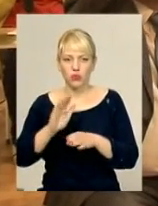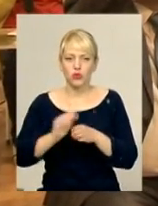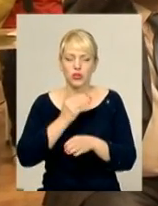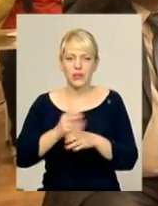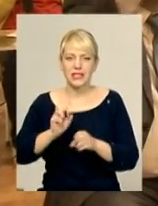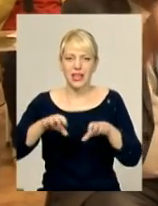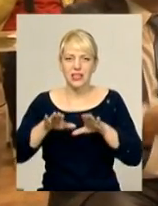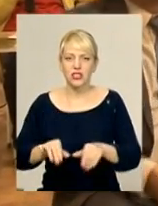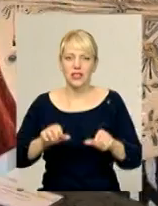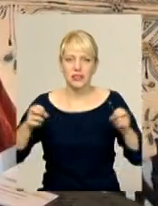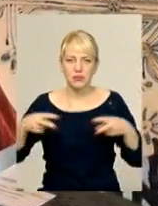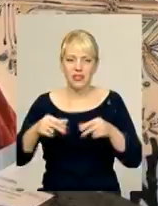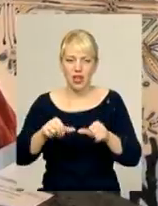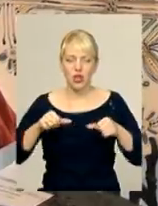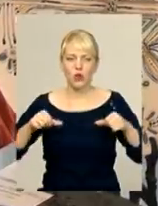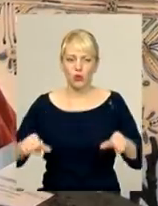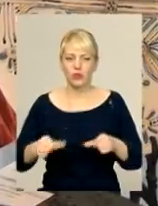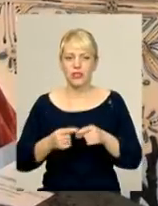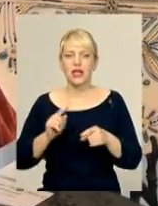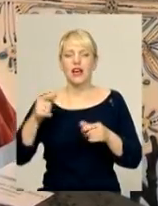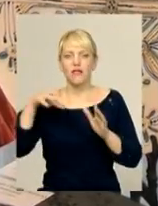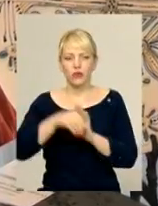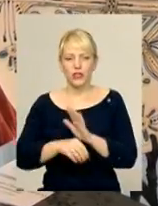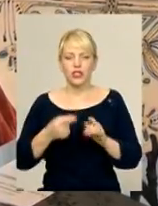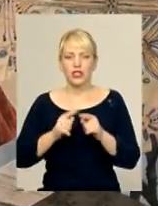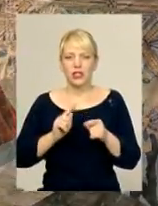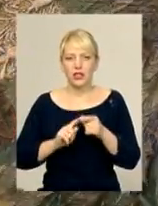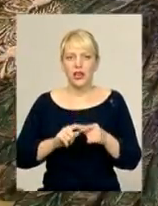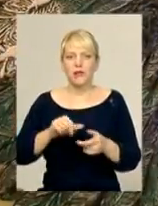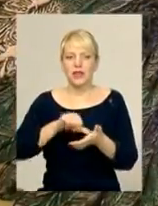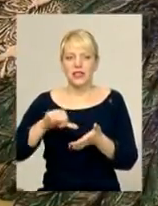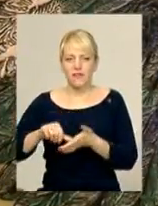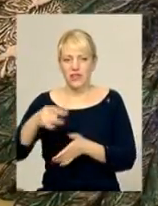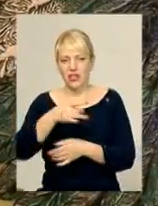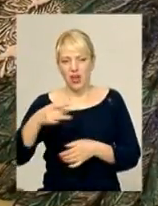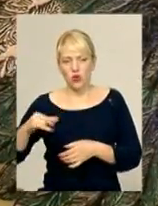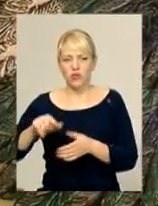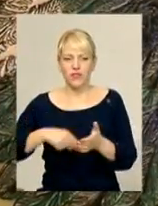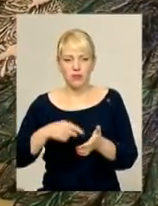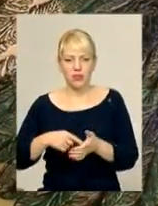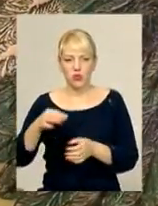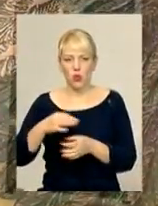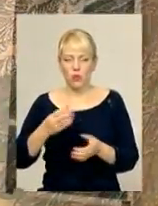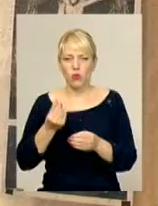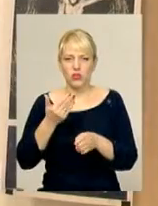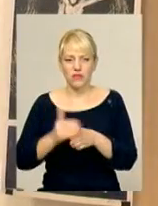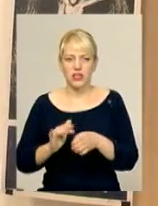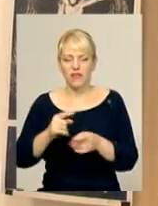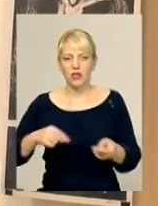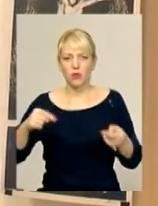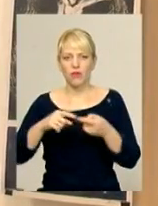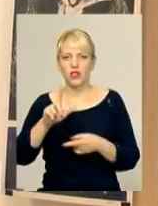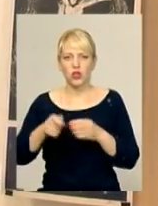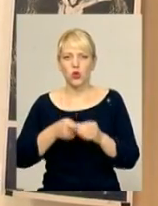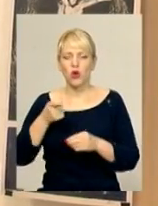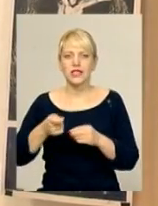за рішенням спеціально створеної наглядової ради. До її складу увійшли представники районів та міст області. Кошти відділятимуться відповідно до заявок